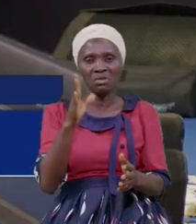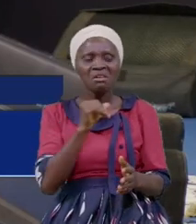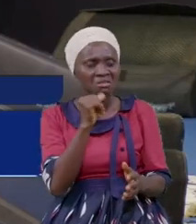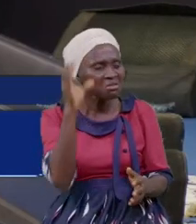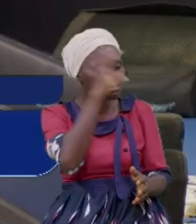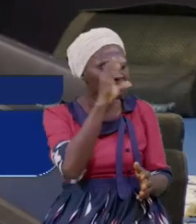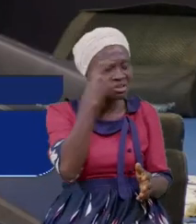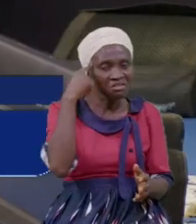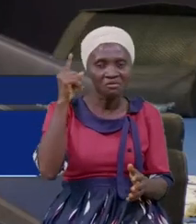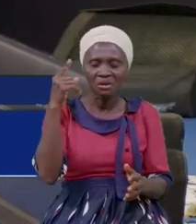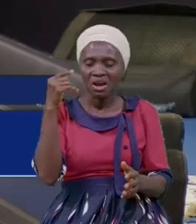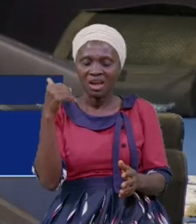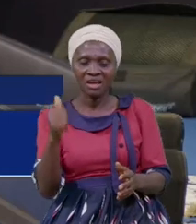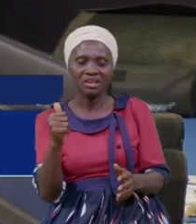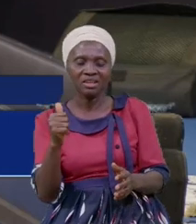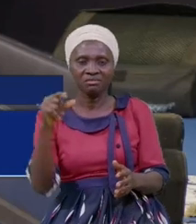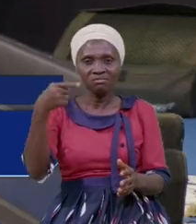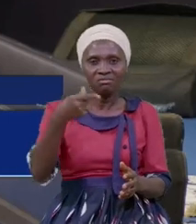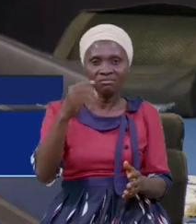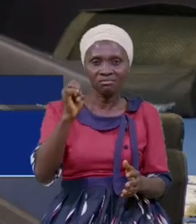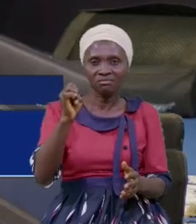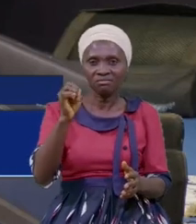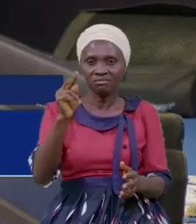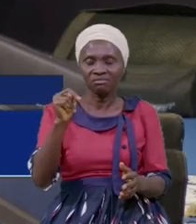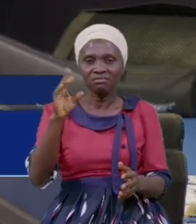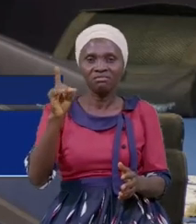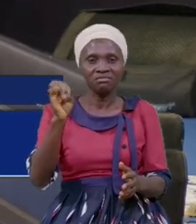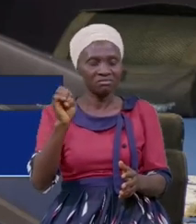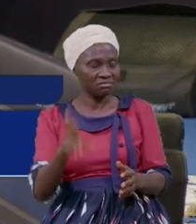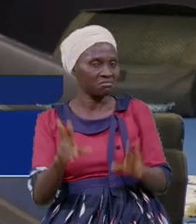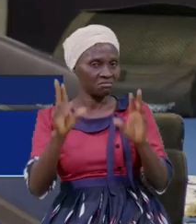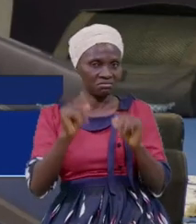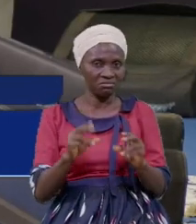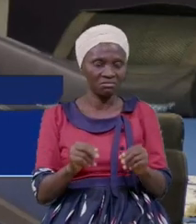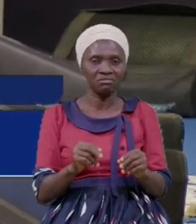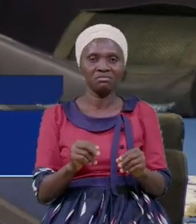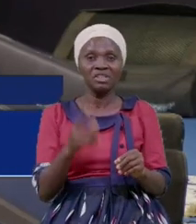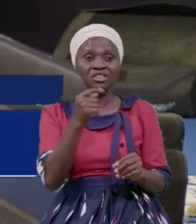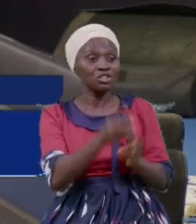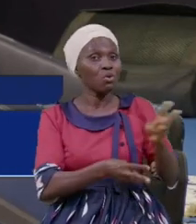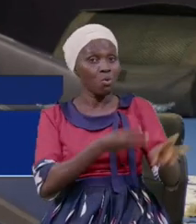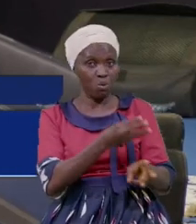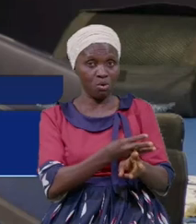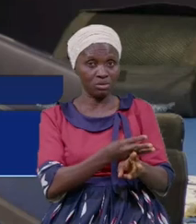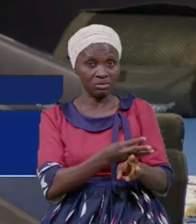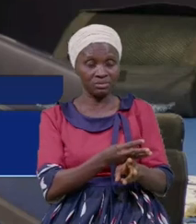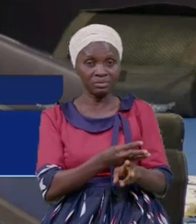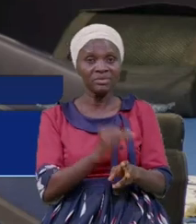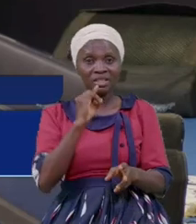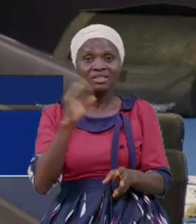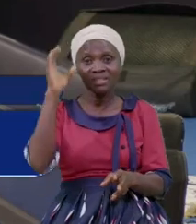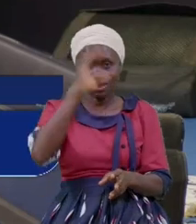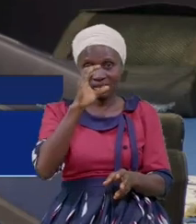gens on ne cherche pas homme ou femme qui peut trouver une femme vertueuse le monde cherche